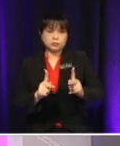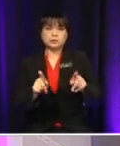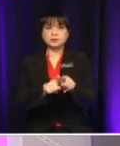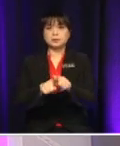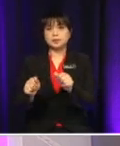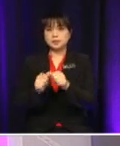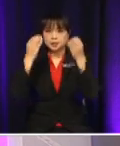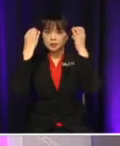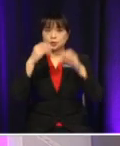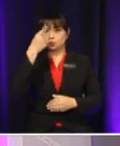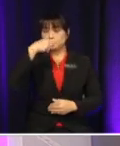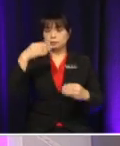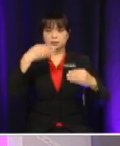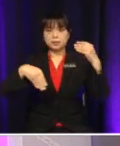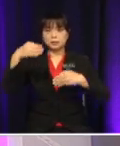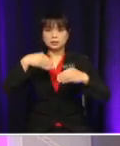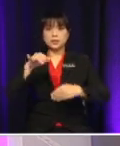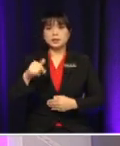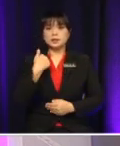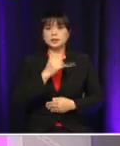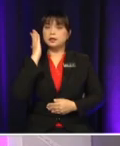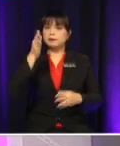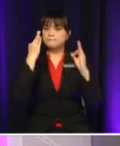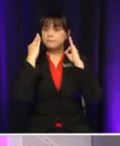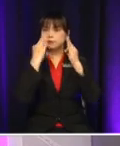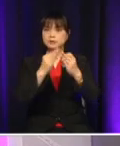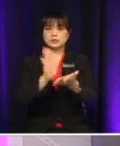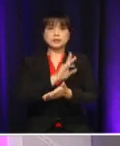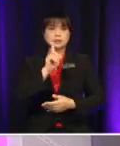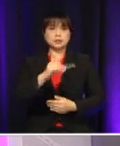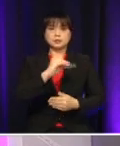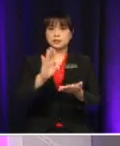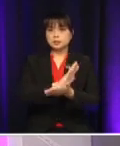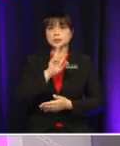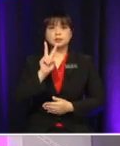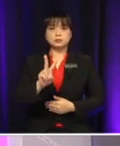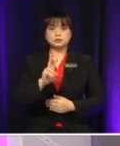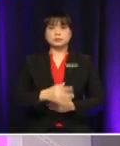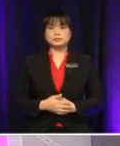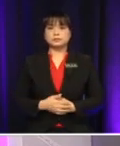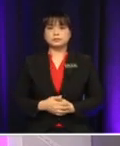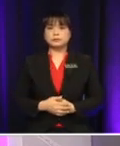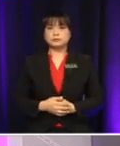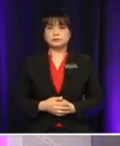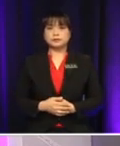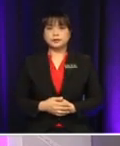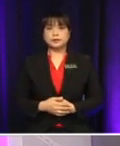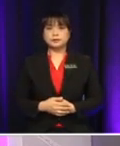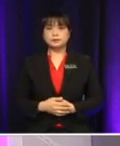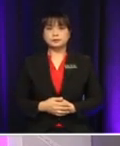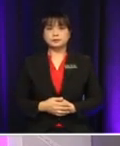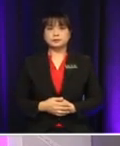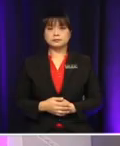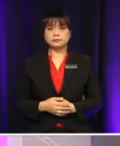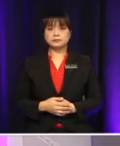Rama pada hari ini bagi mata pelajaran biologi dan kita fokus kepada kereta 1 dan juga kertas 2 bagian Tapi kali ini kita akan fokus juga